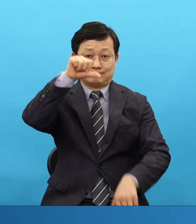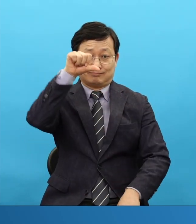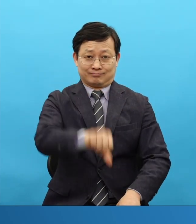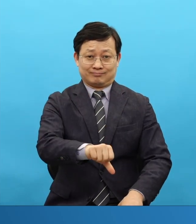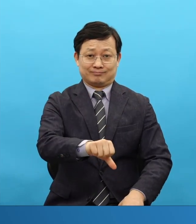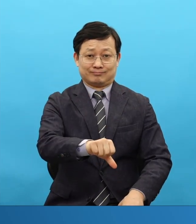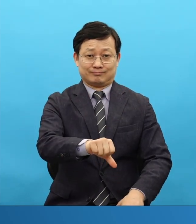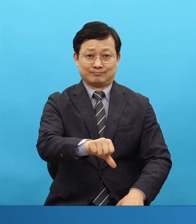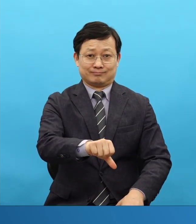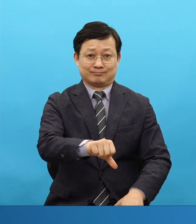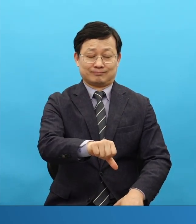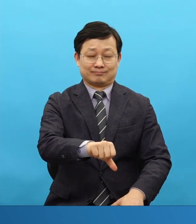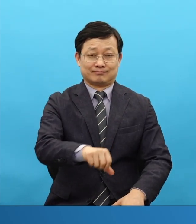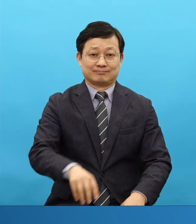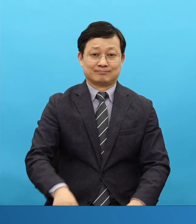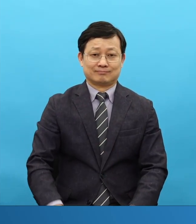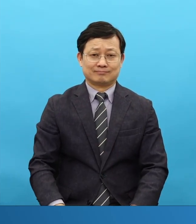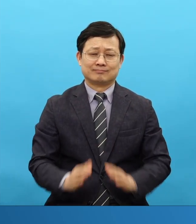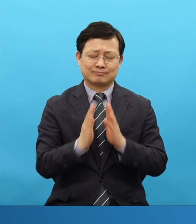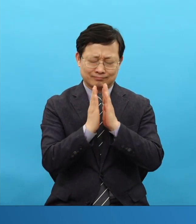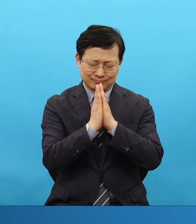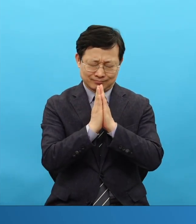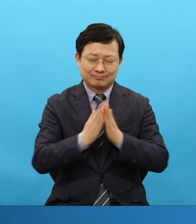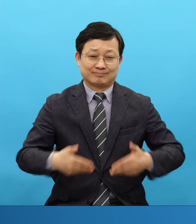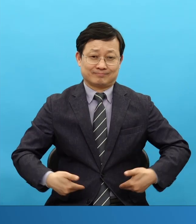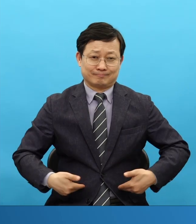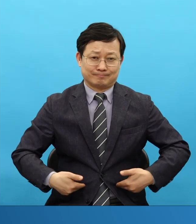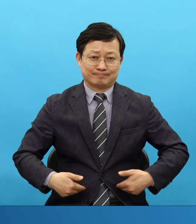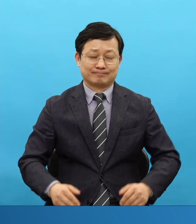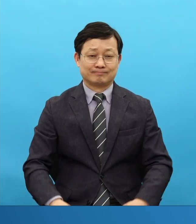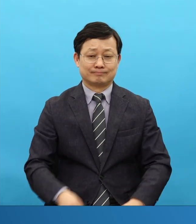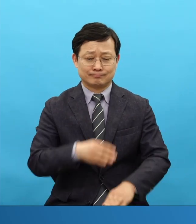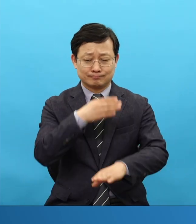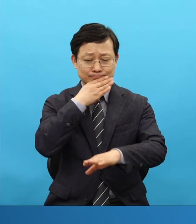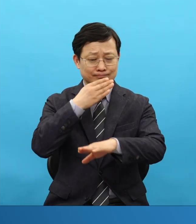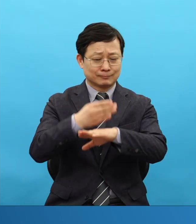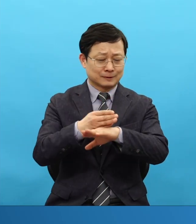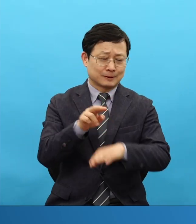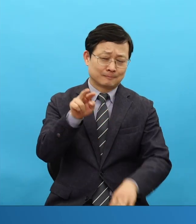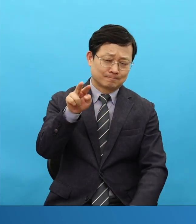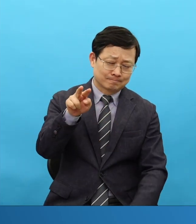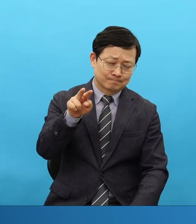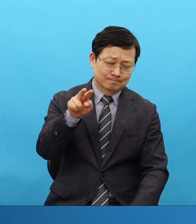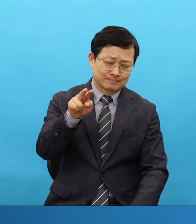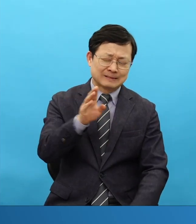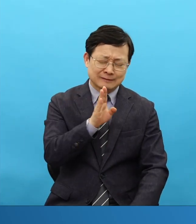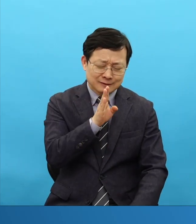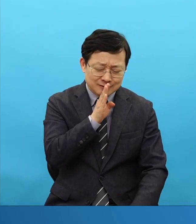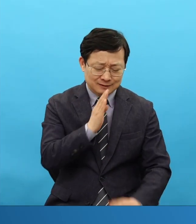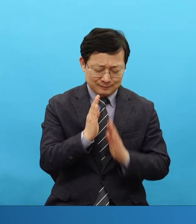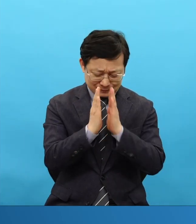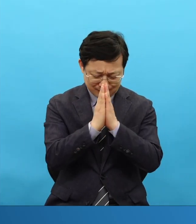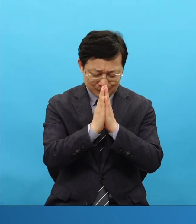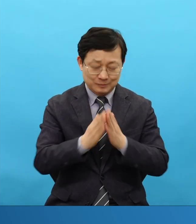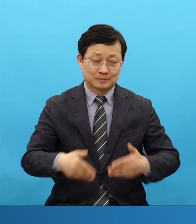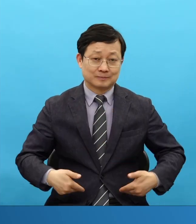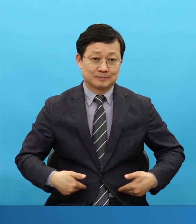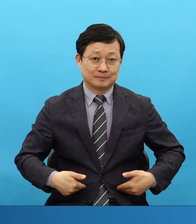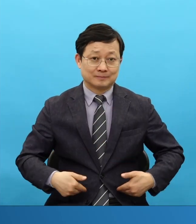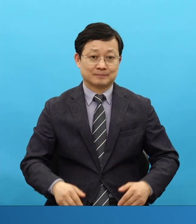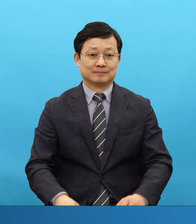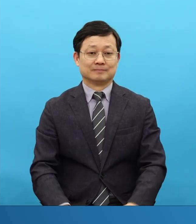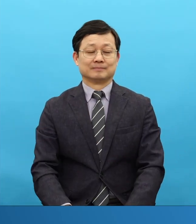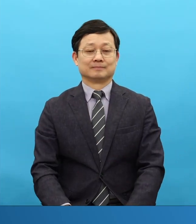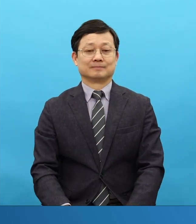crisis 24/7. 이제 기도하셔야 돼요. That is what we must pray. 북한 놓고 진짜 기도하셔야 되죠. We must truly pray for North Korea.